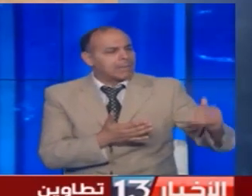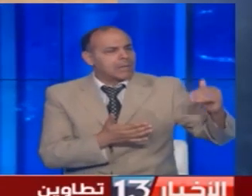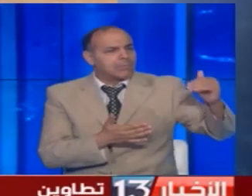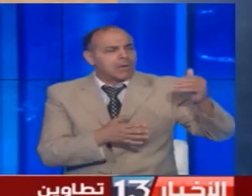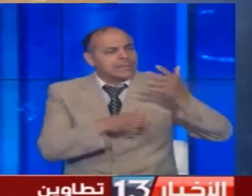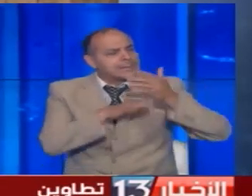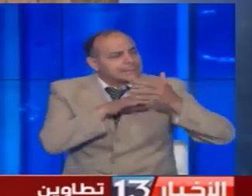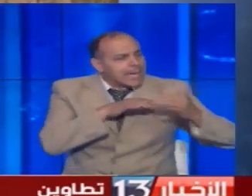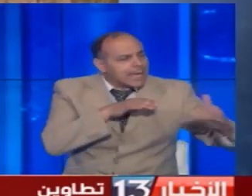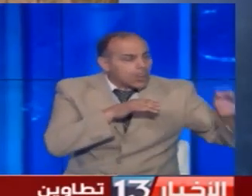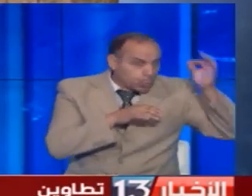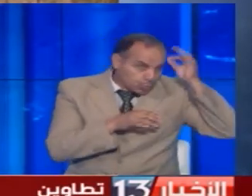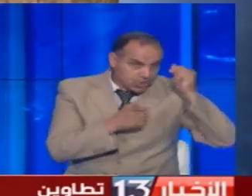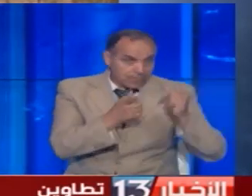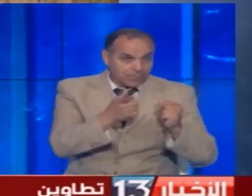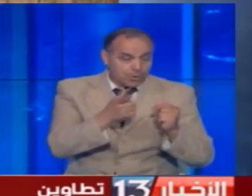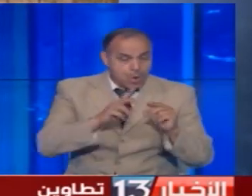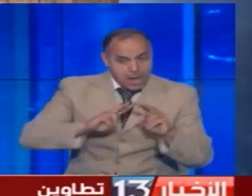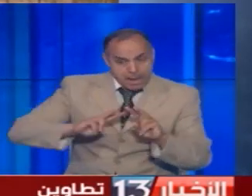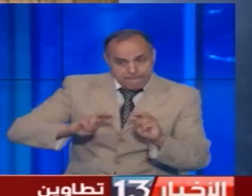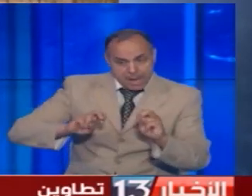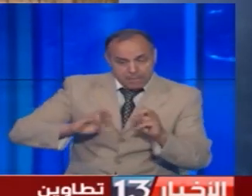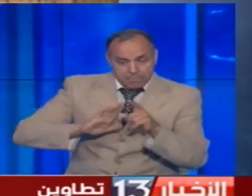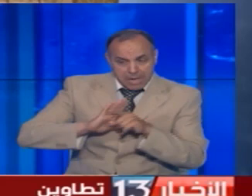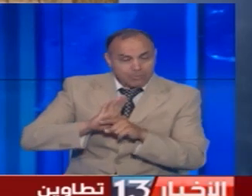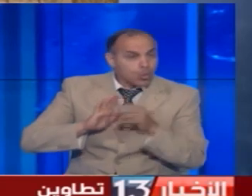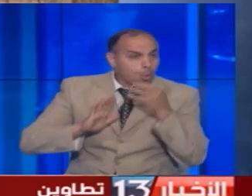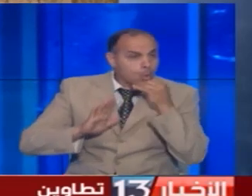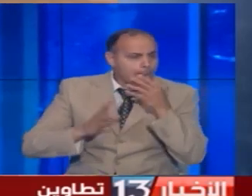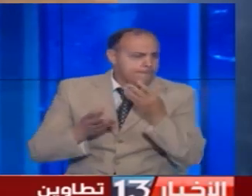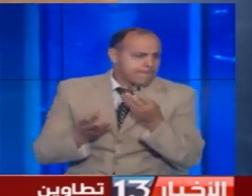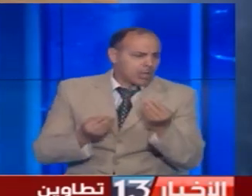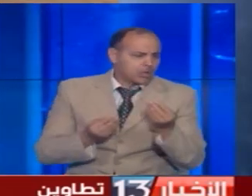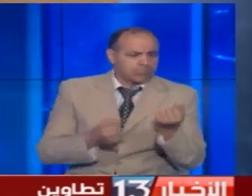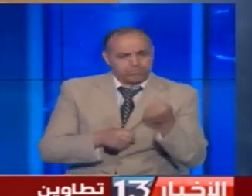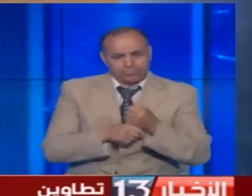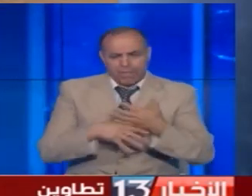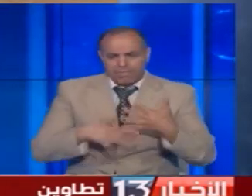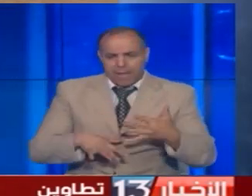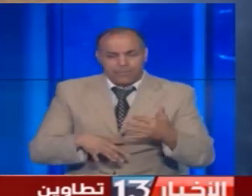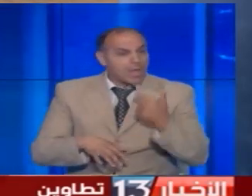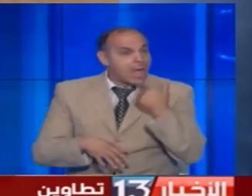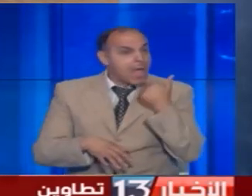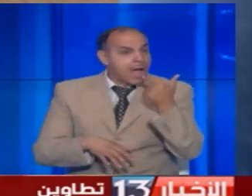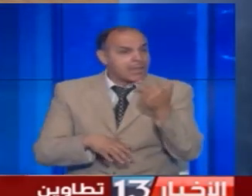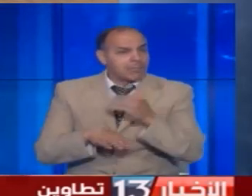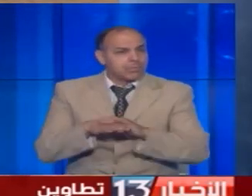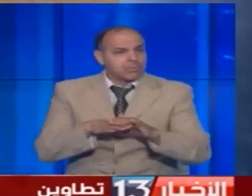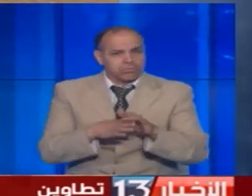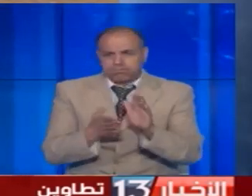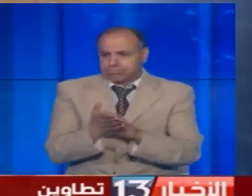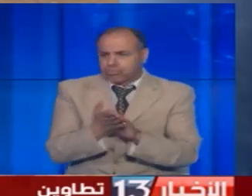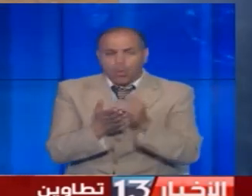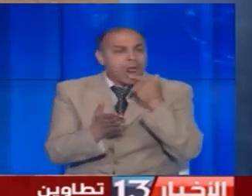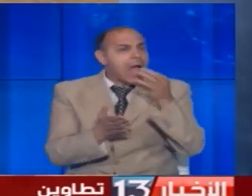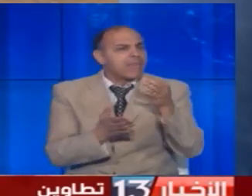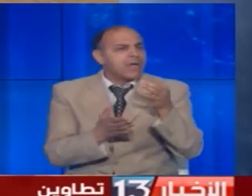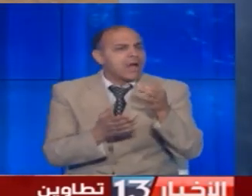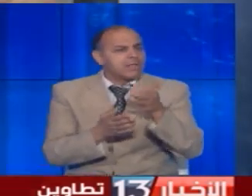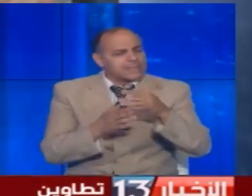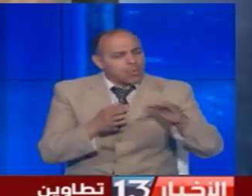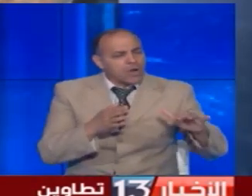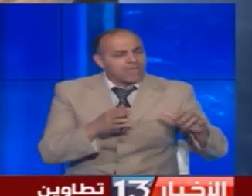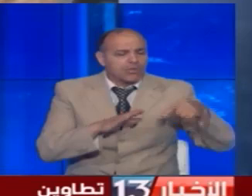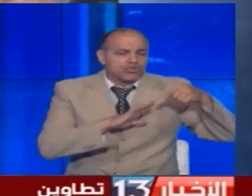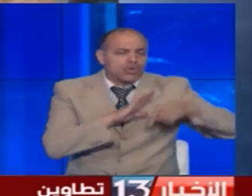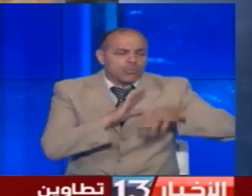بالصحراء التونسية ودراسات استراتيجية عديدة أنجزت حول تثمين ثروات الصحراء في